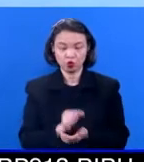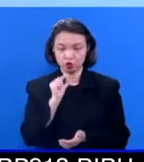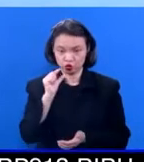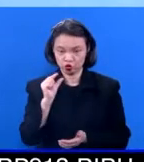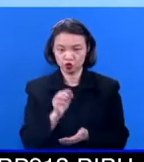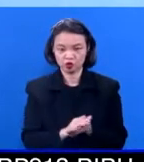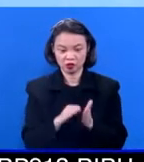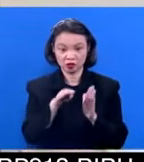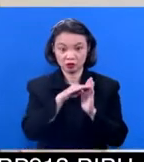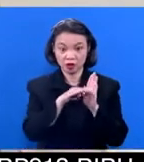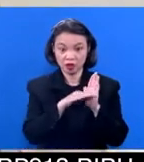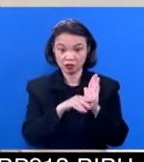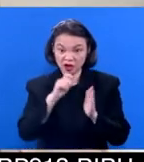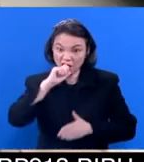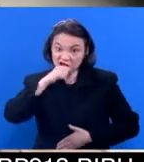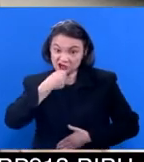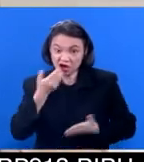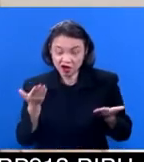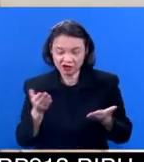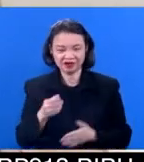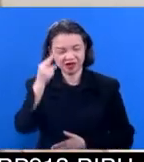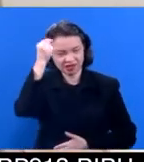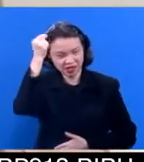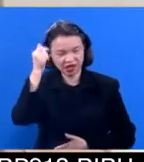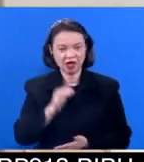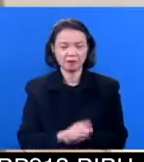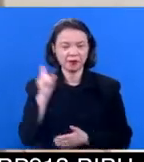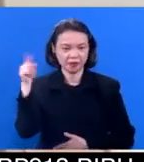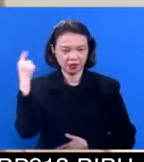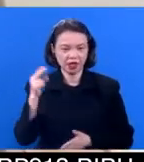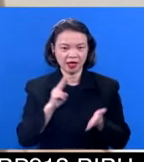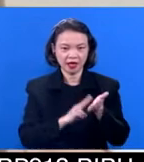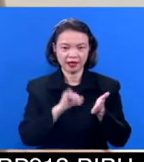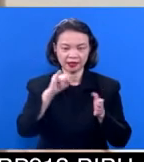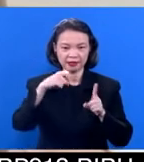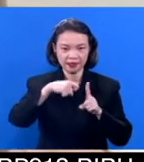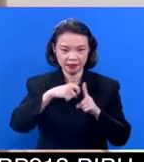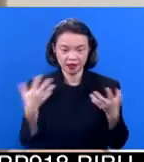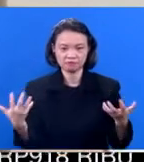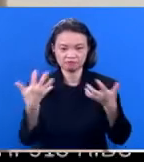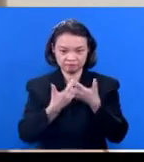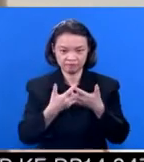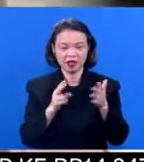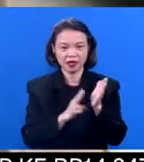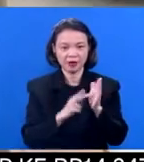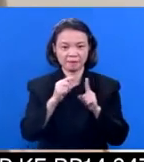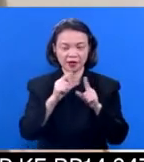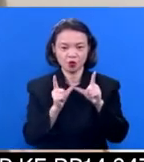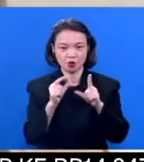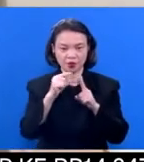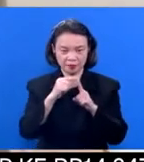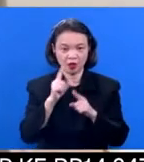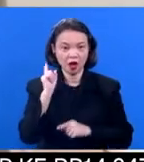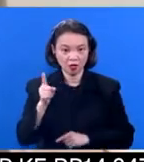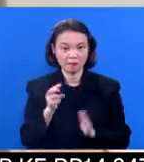pajak. Rencana pemerintah untuk menjadikan NIK dan NPWP sekaligus bisa menimbulkan persoalan baru.